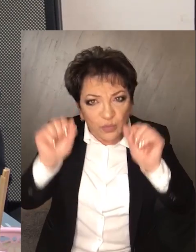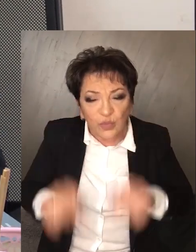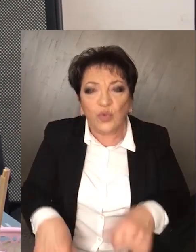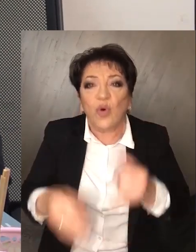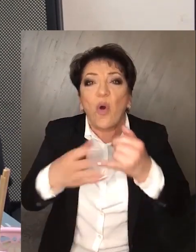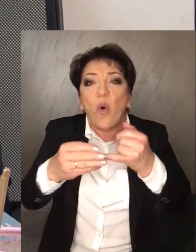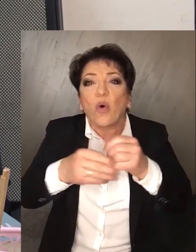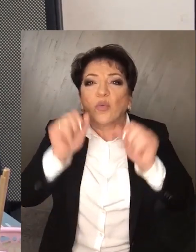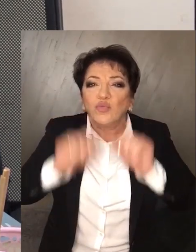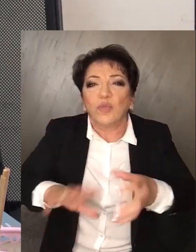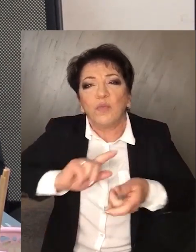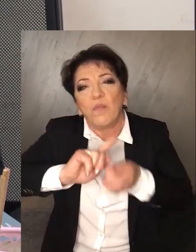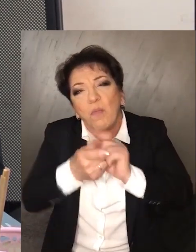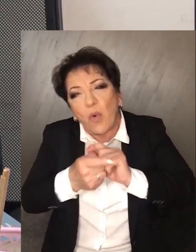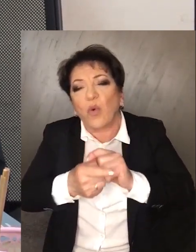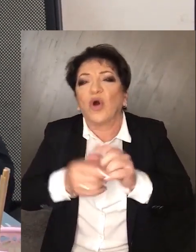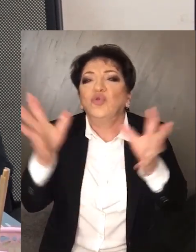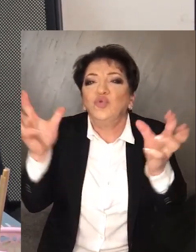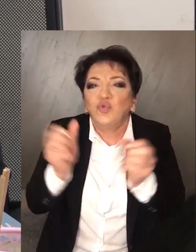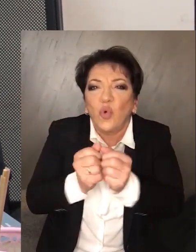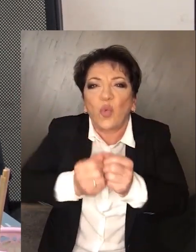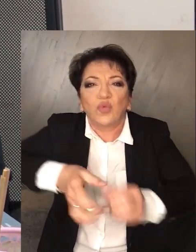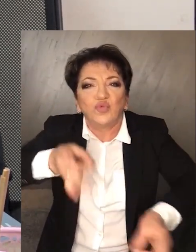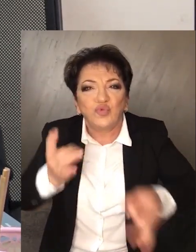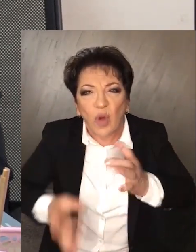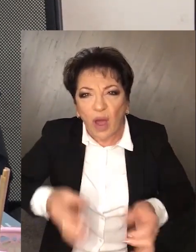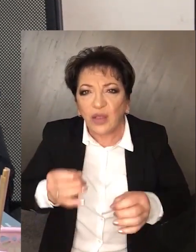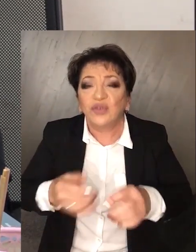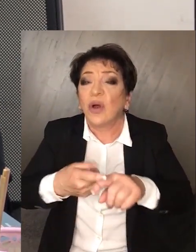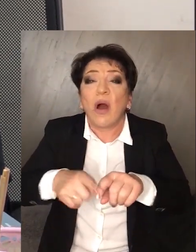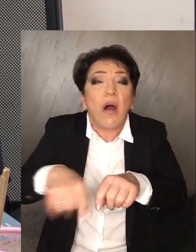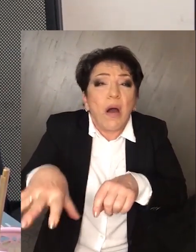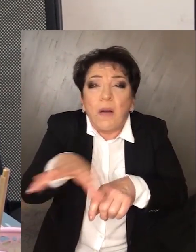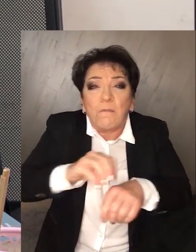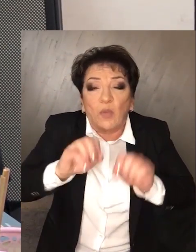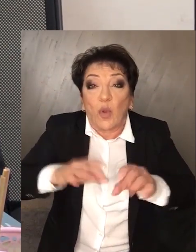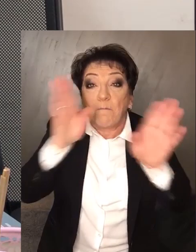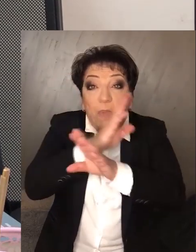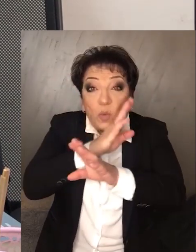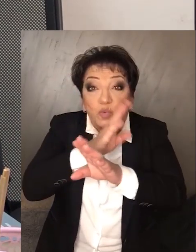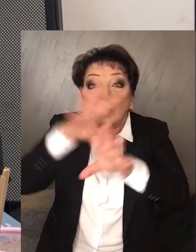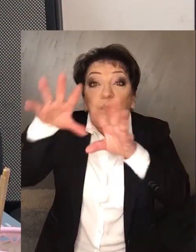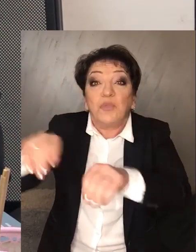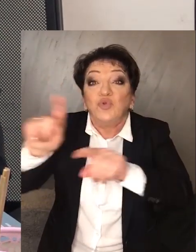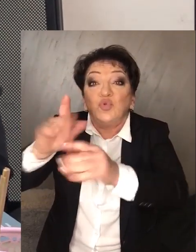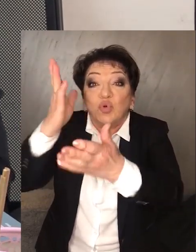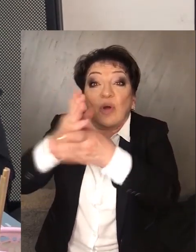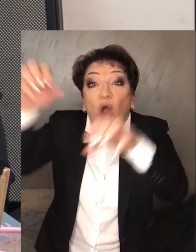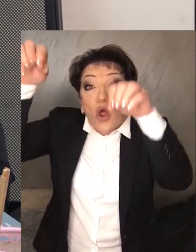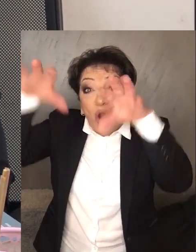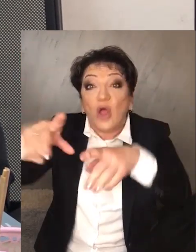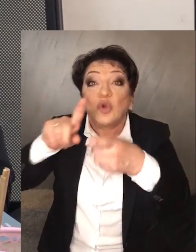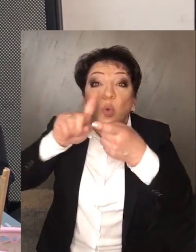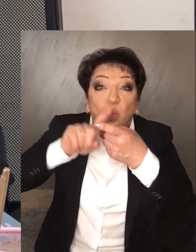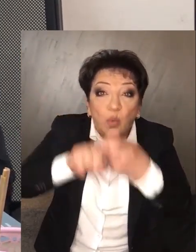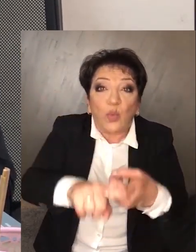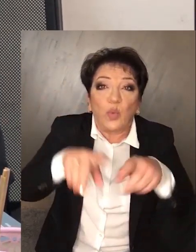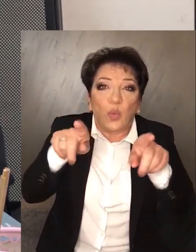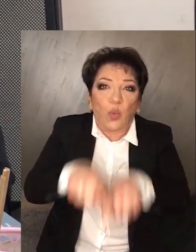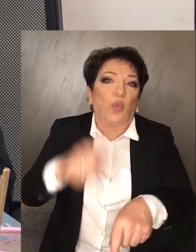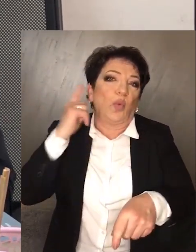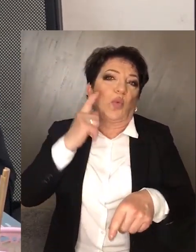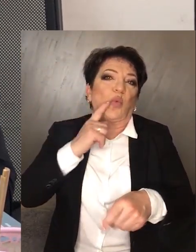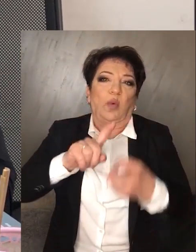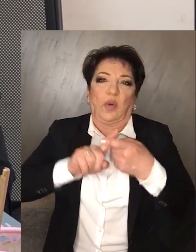խուլերը կարող են ցեղ լինել, խուլերը կարող են հող լինել, այդ հողը կարող է չորանա, ճահիճ դառնա, այսինքն այն ինչ